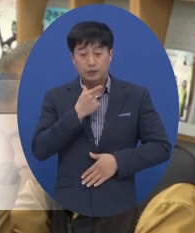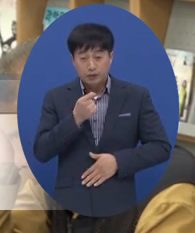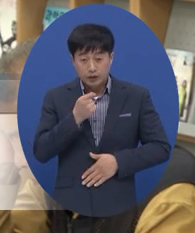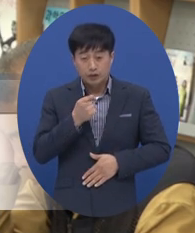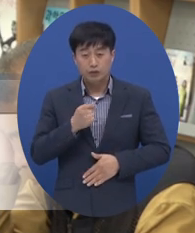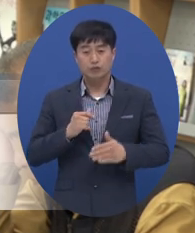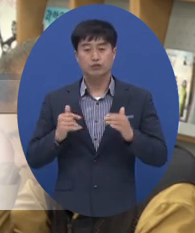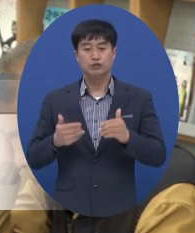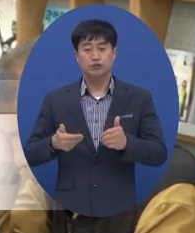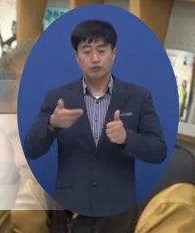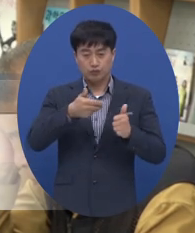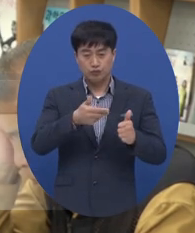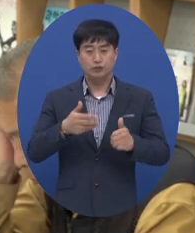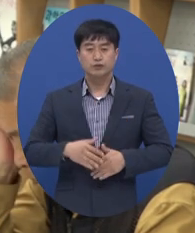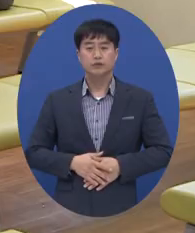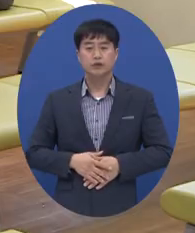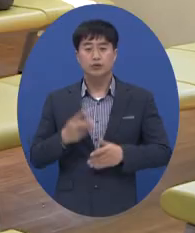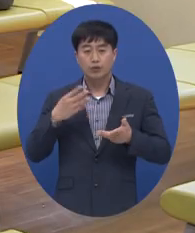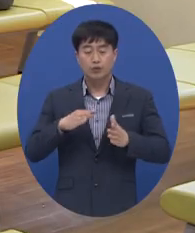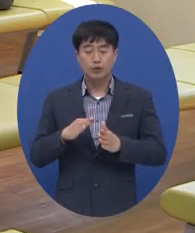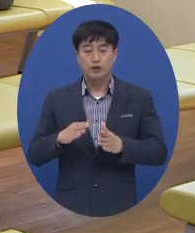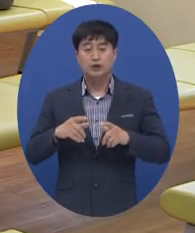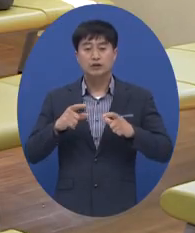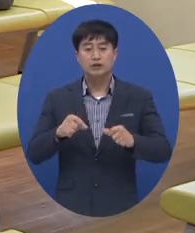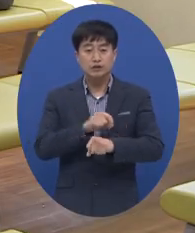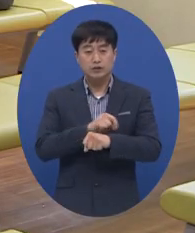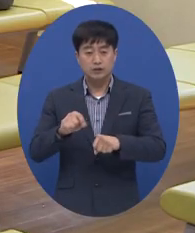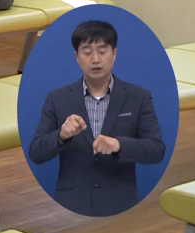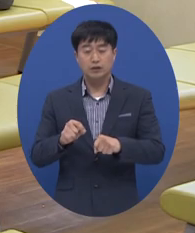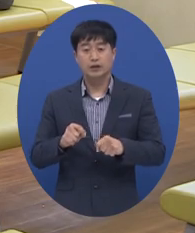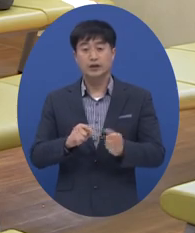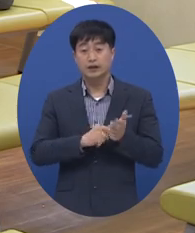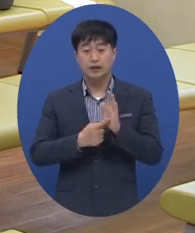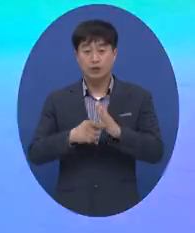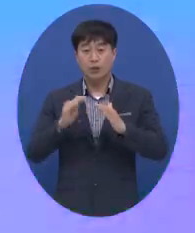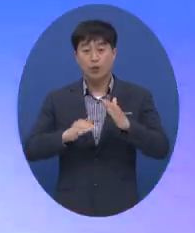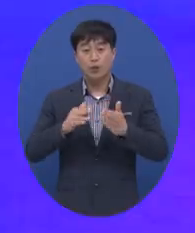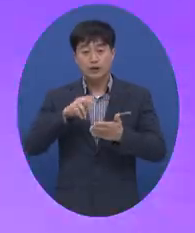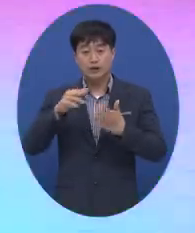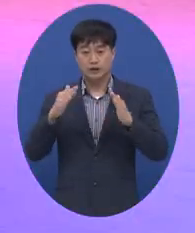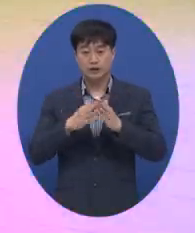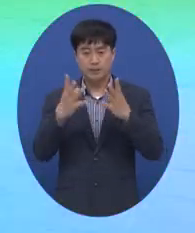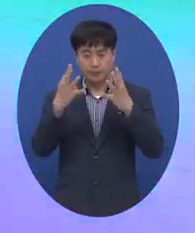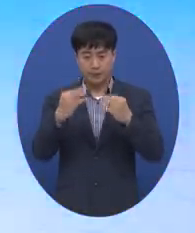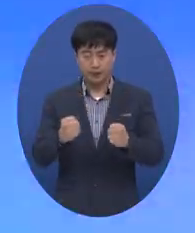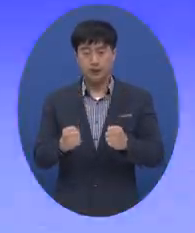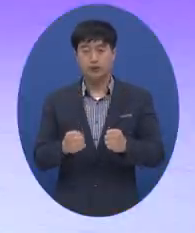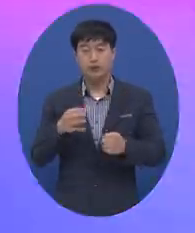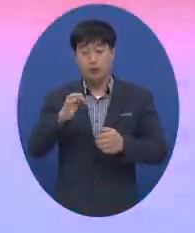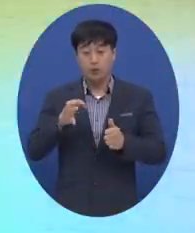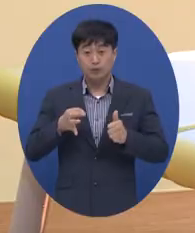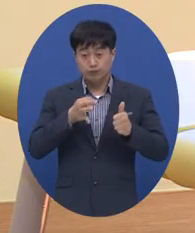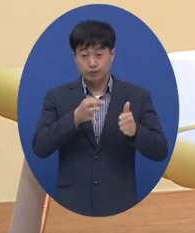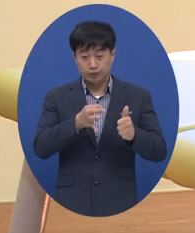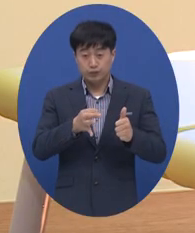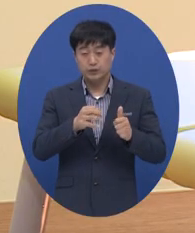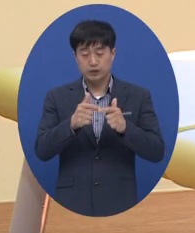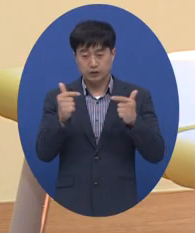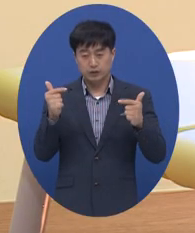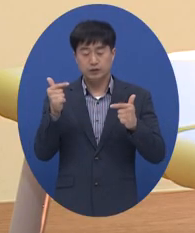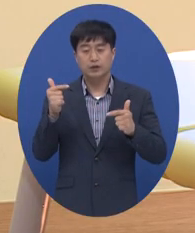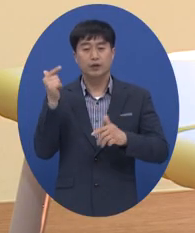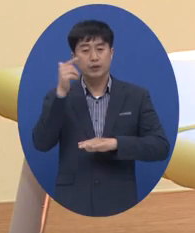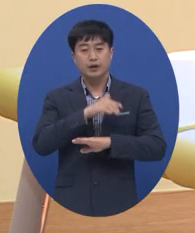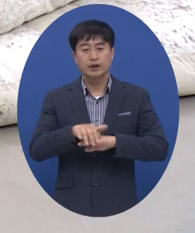도민들을 용어를 중력을 줄 수 있는 경기도는 지역 특성을 살린 공공도서관이 더 많아질 수 있도록 예산 지원 등을 늘릴